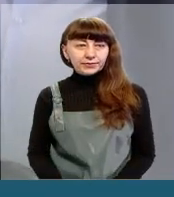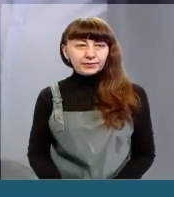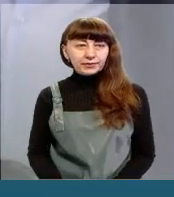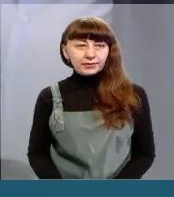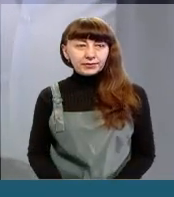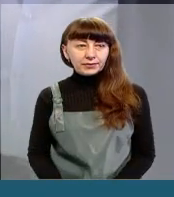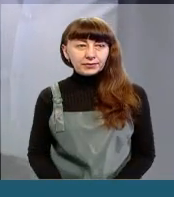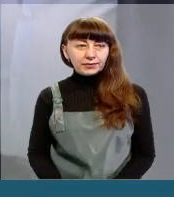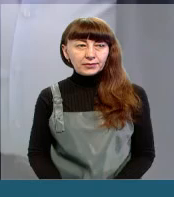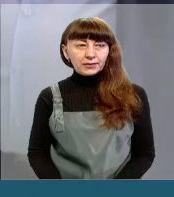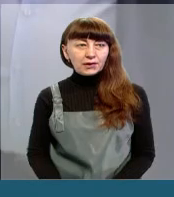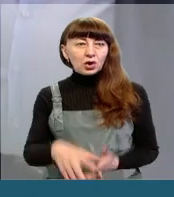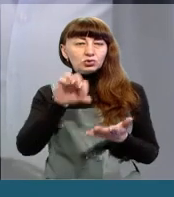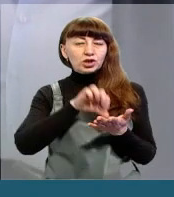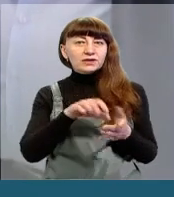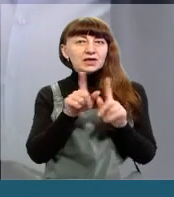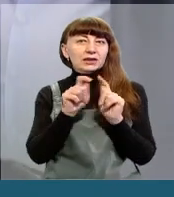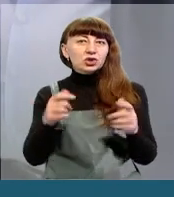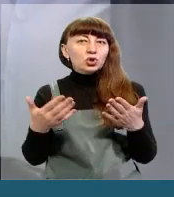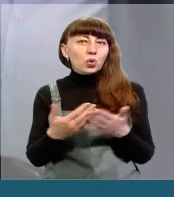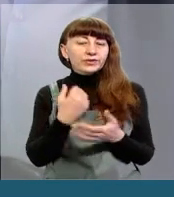Одан кейін жаңа